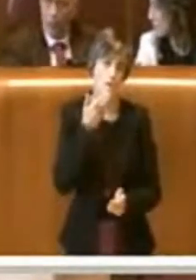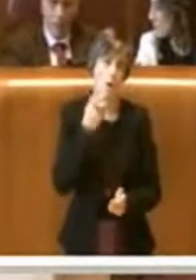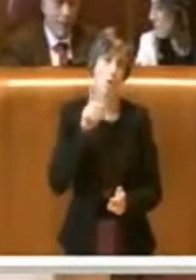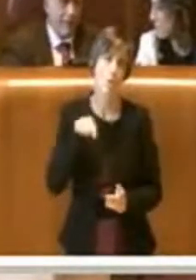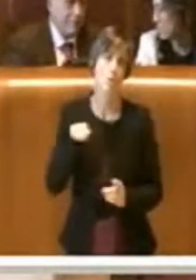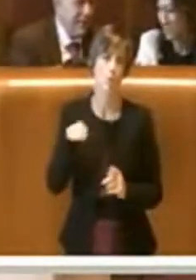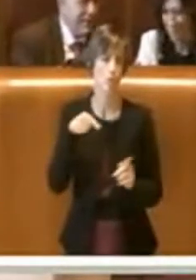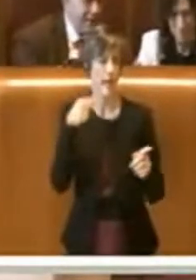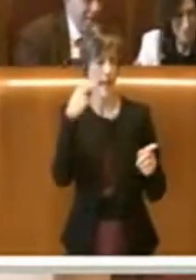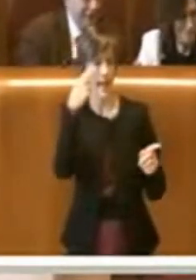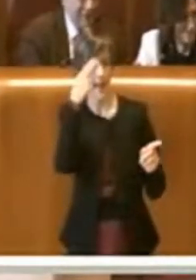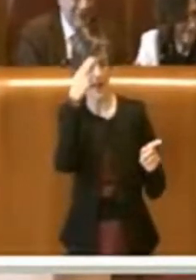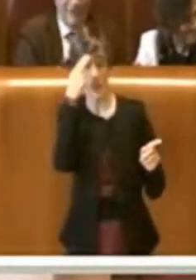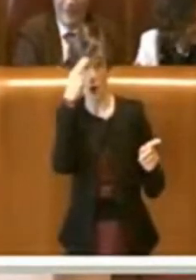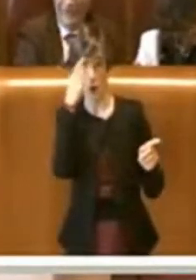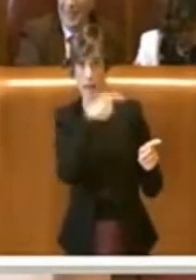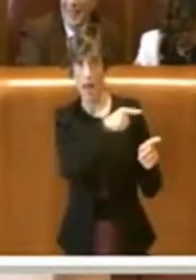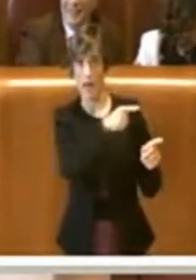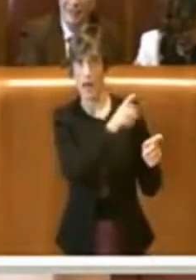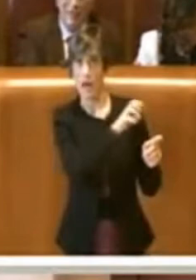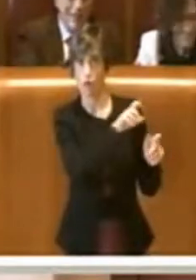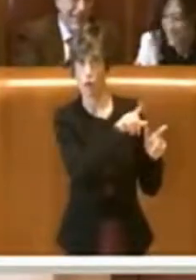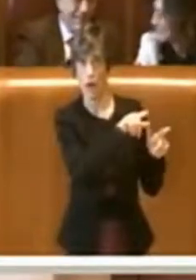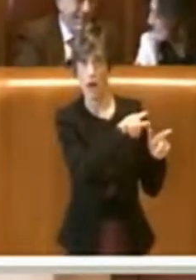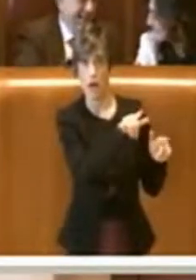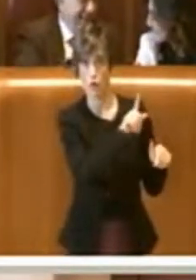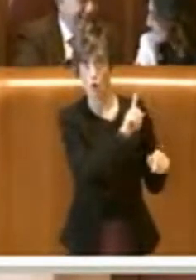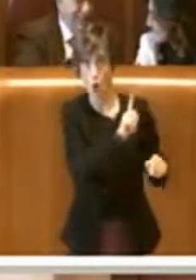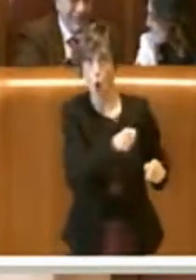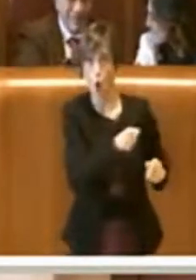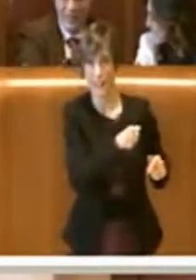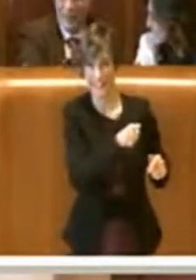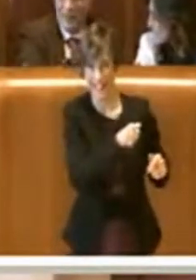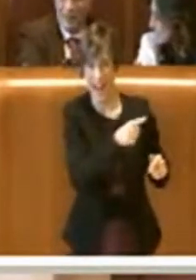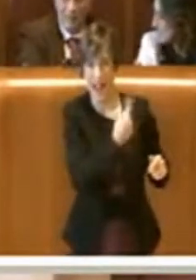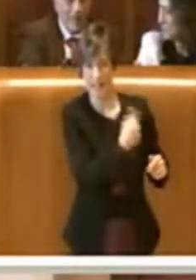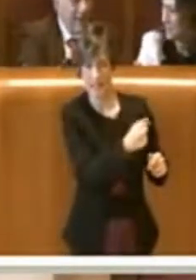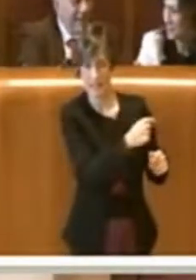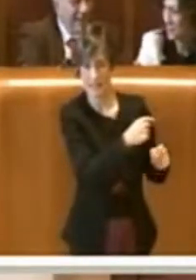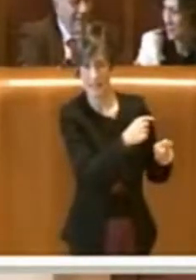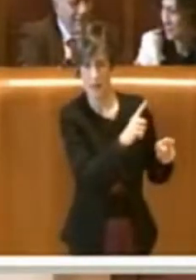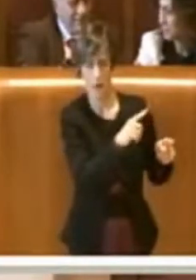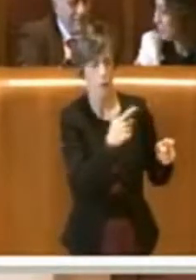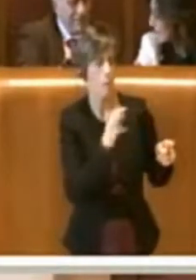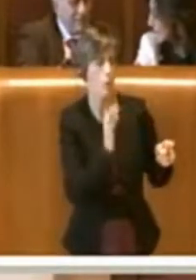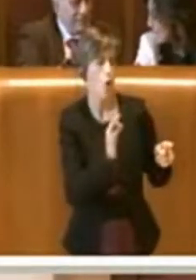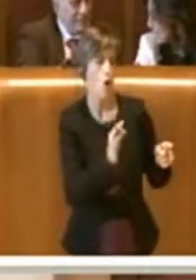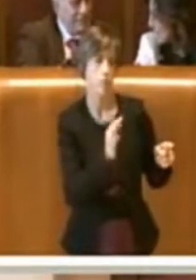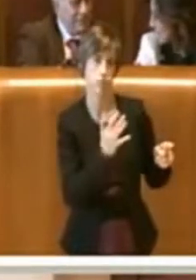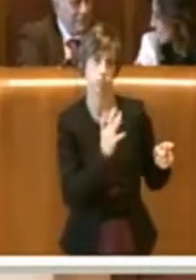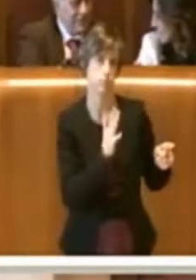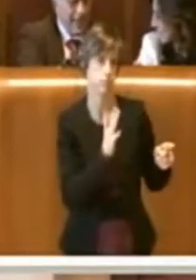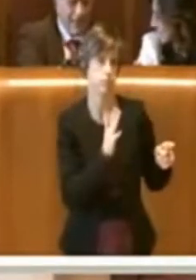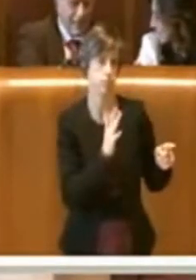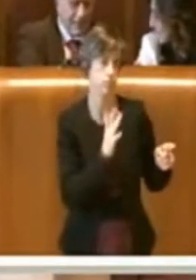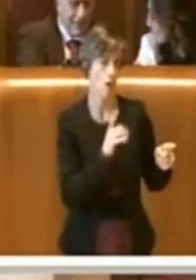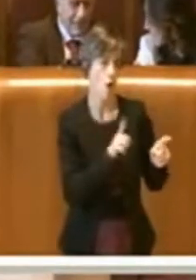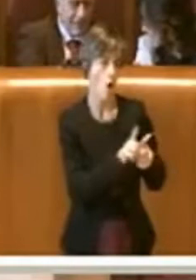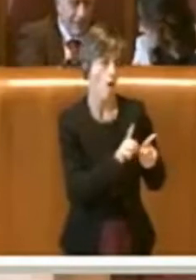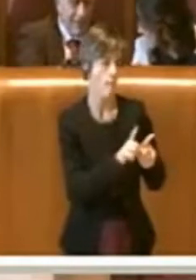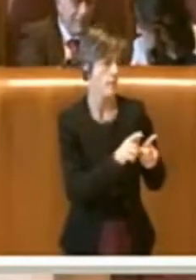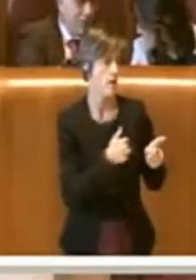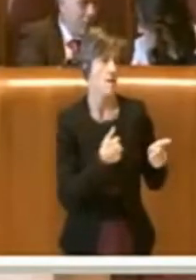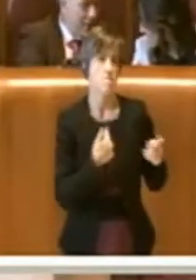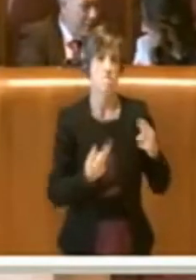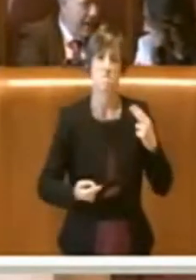l'ordinanza della Regione Lazio, quasi in modo spregiudicato, non ricorda